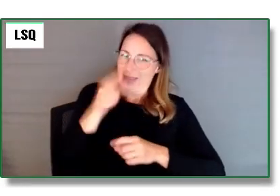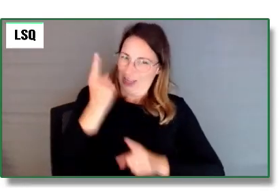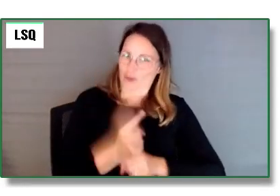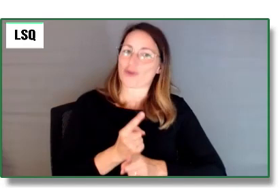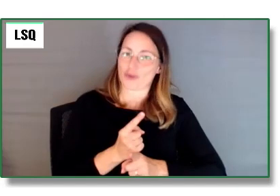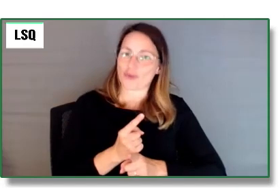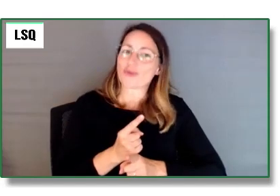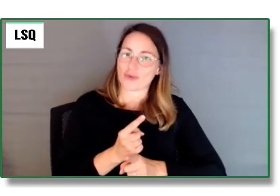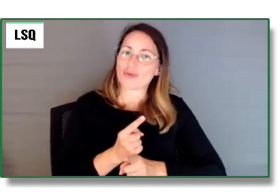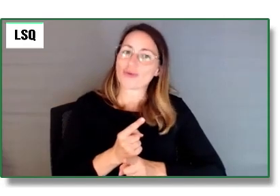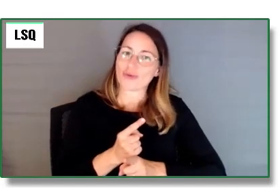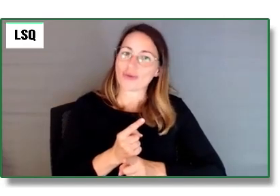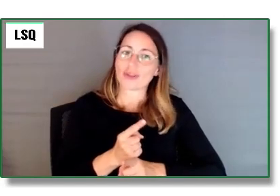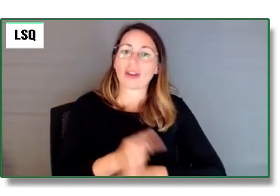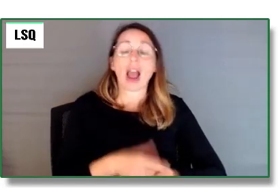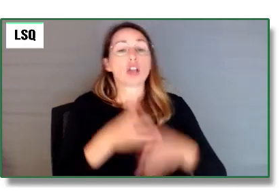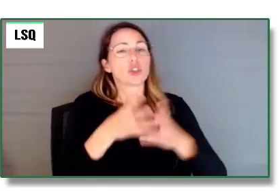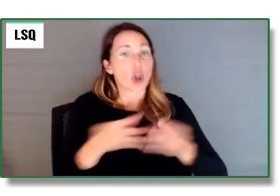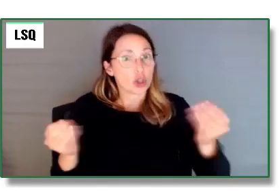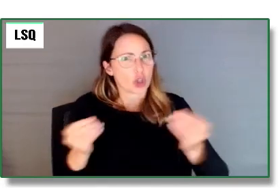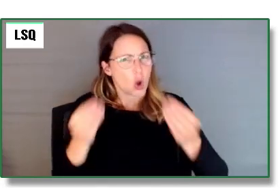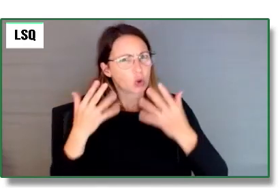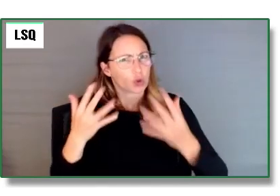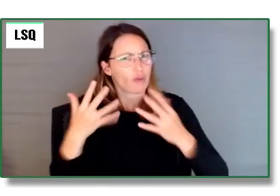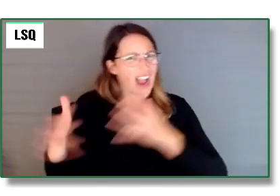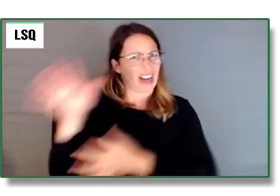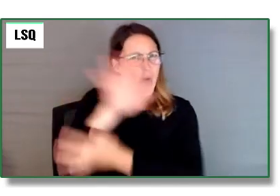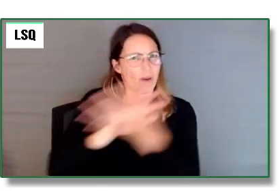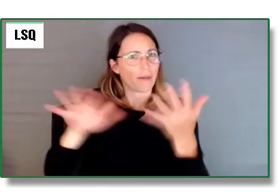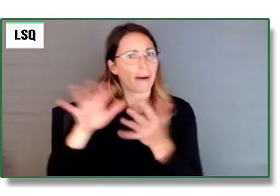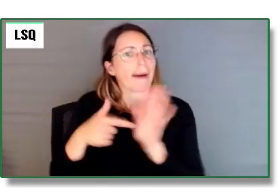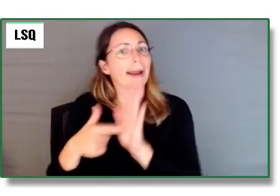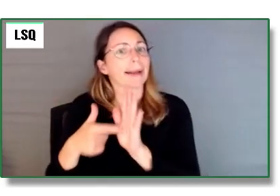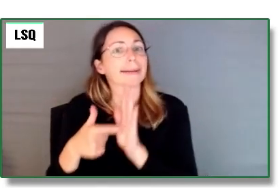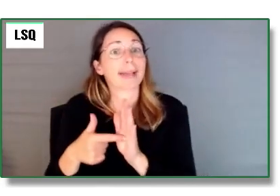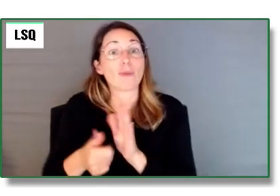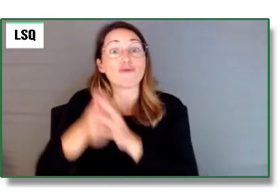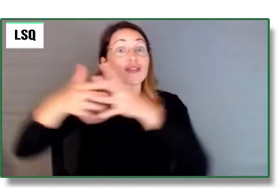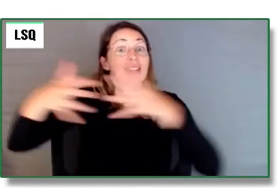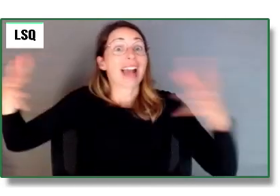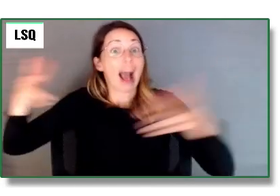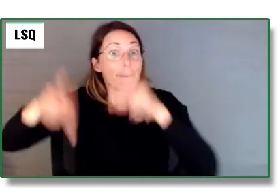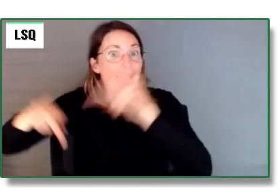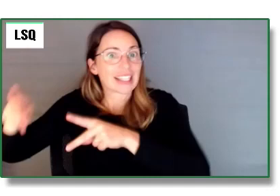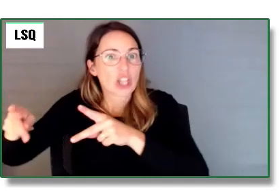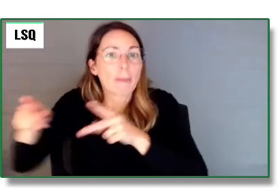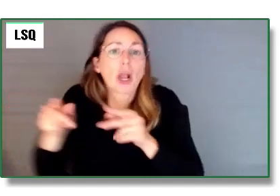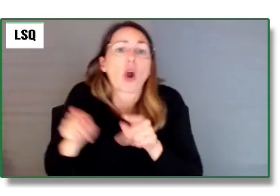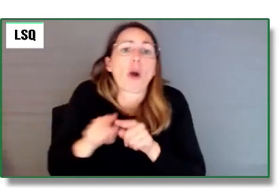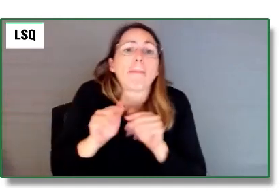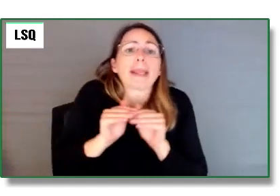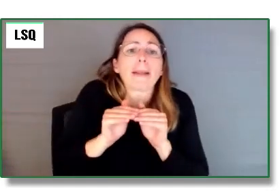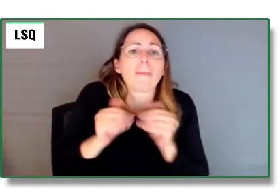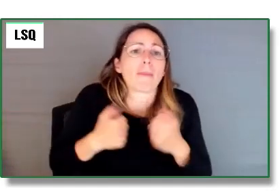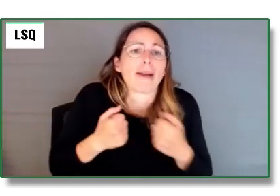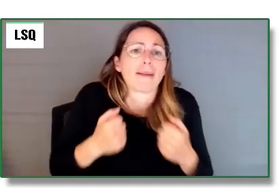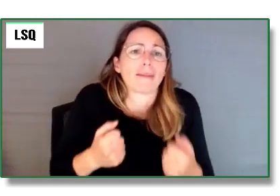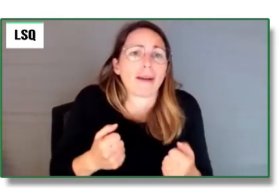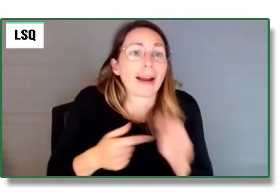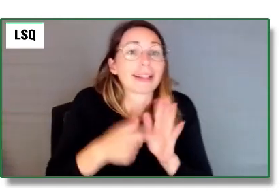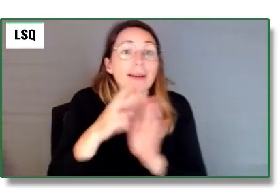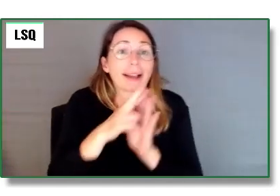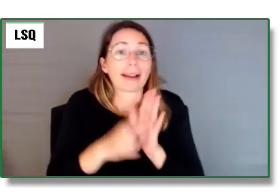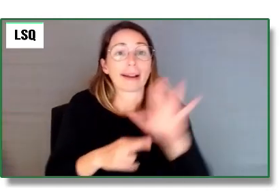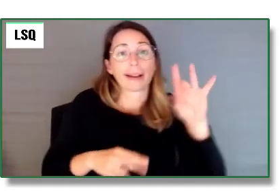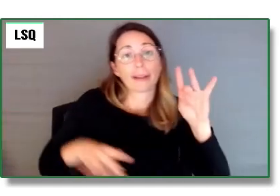cette solution avec celle qui fonctionne pour le plus grand nombre avec un minimum d'effort, la règle des 80-20 qui repose sur une erreur